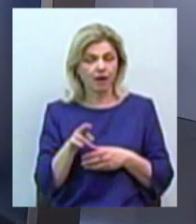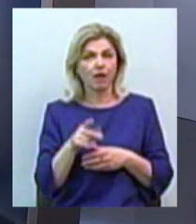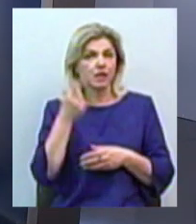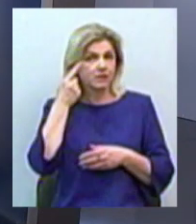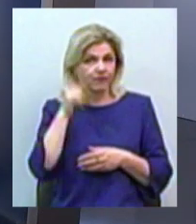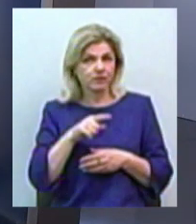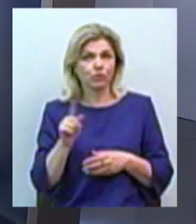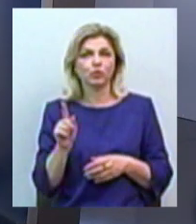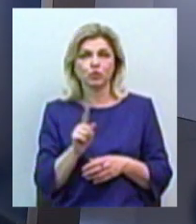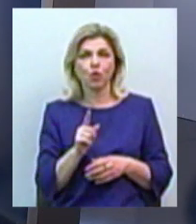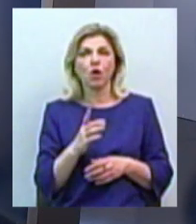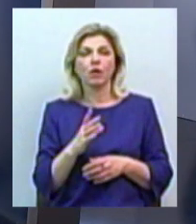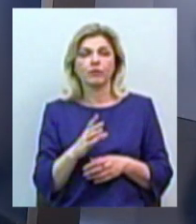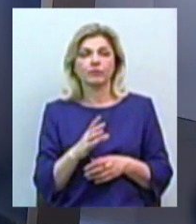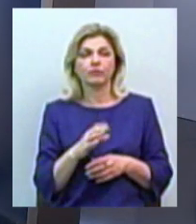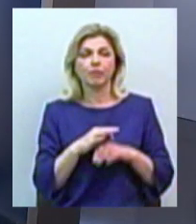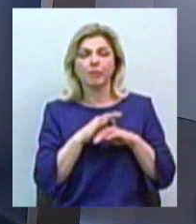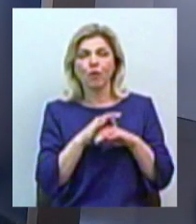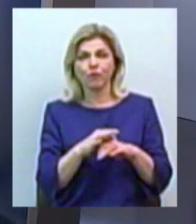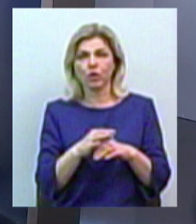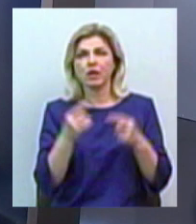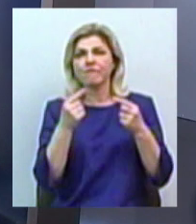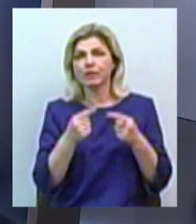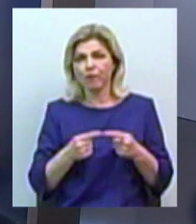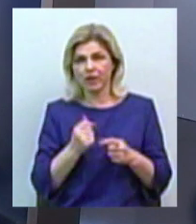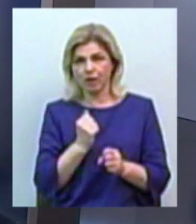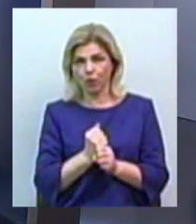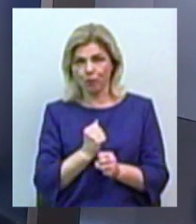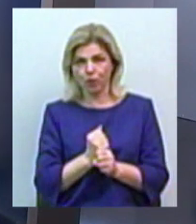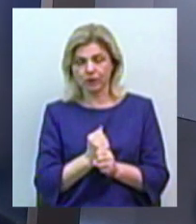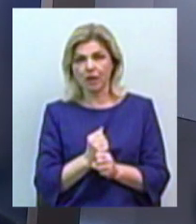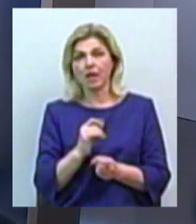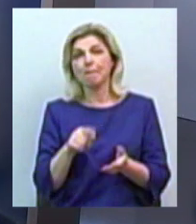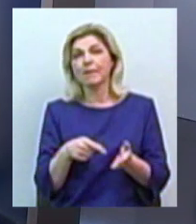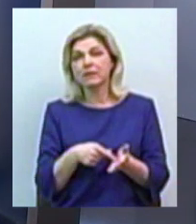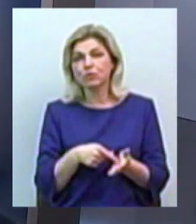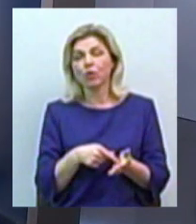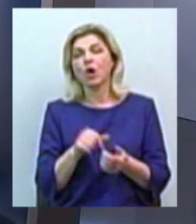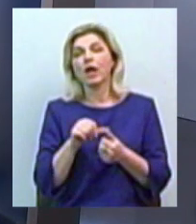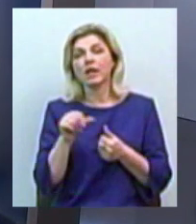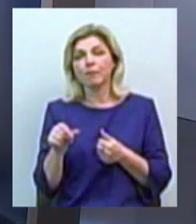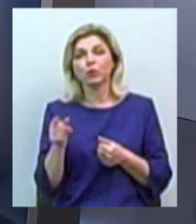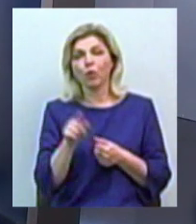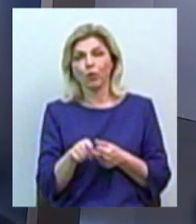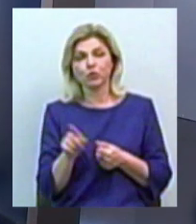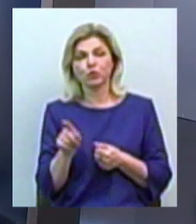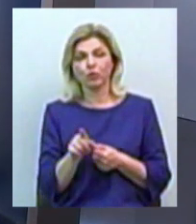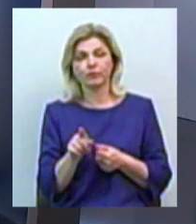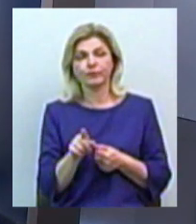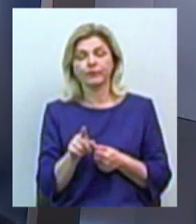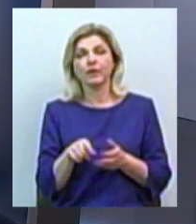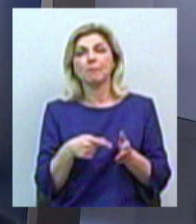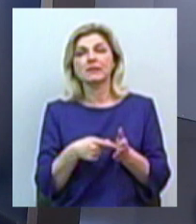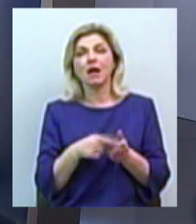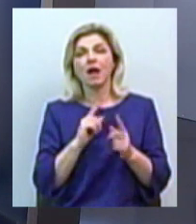що проводилась відповідна робота, і місто, крім того, що міська